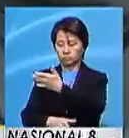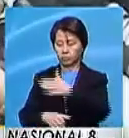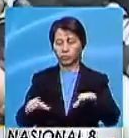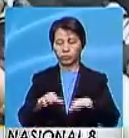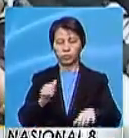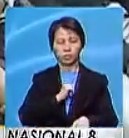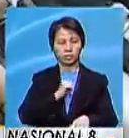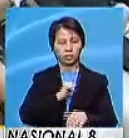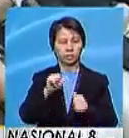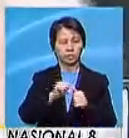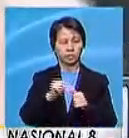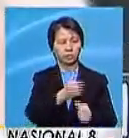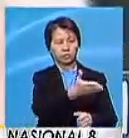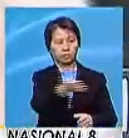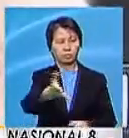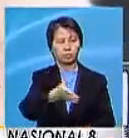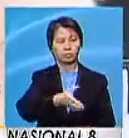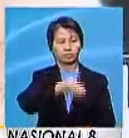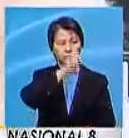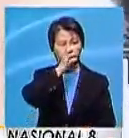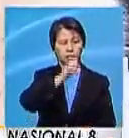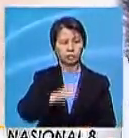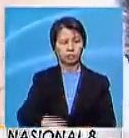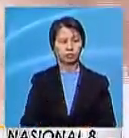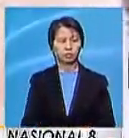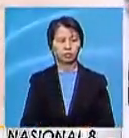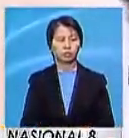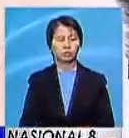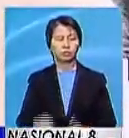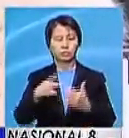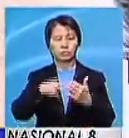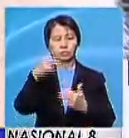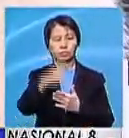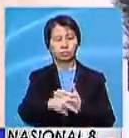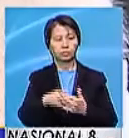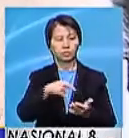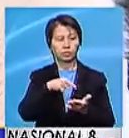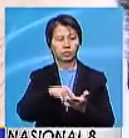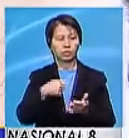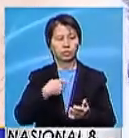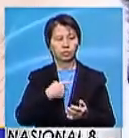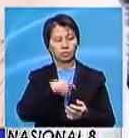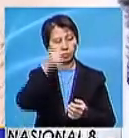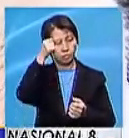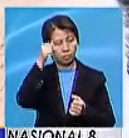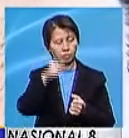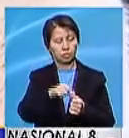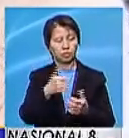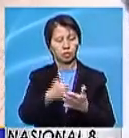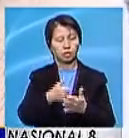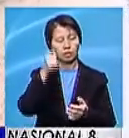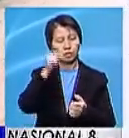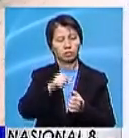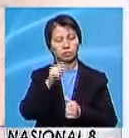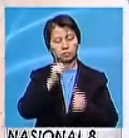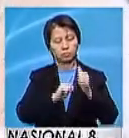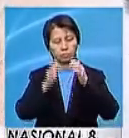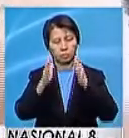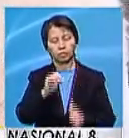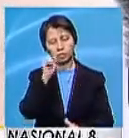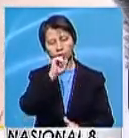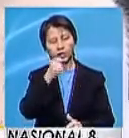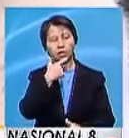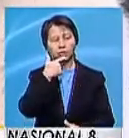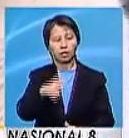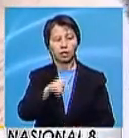setiap tetamu rancangan. Program Teh Tarik Cipta ni kita mengimbau kembali nostalgia seniman, seniwati tanah air kita yang mana kita dah